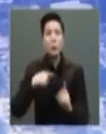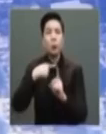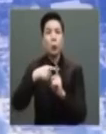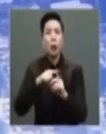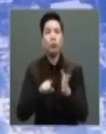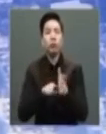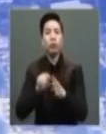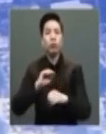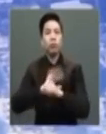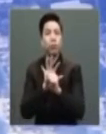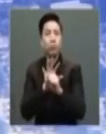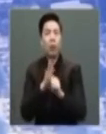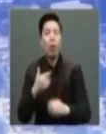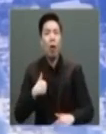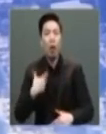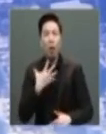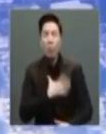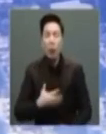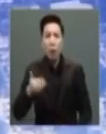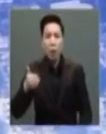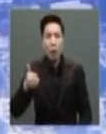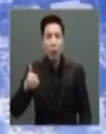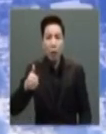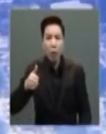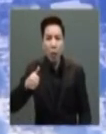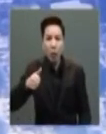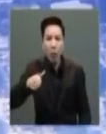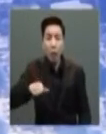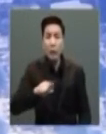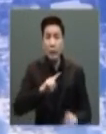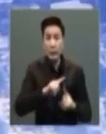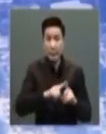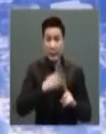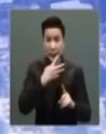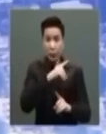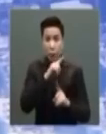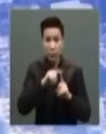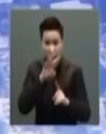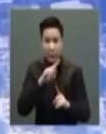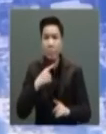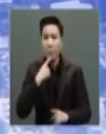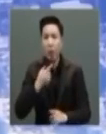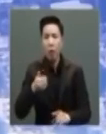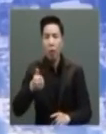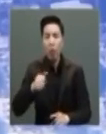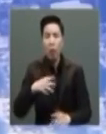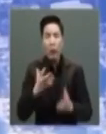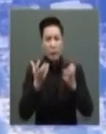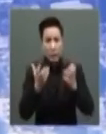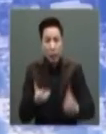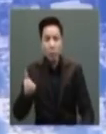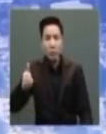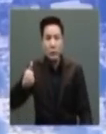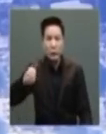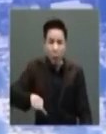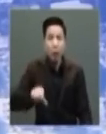าผู้ป่วยเริ่มมีอาการไข้มีไอแล้วก็เจ็บคอมีน้ำมูกมีเสมหะจึงมีการเข้ารับการต